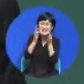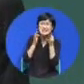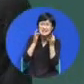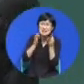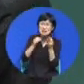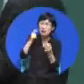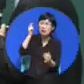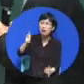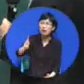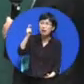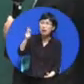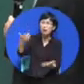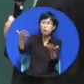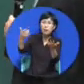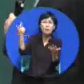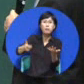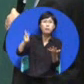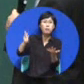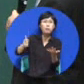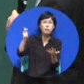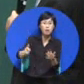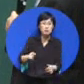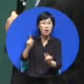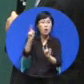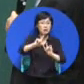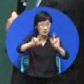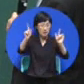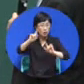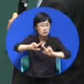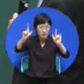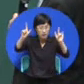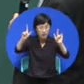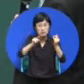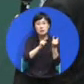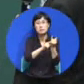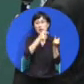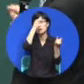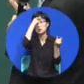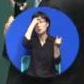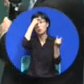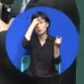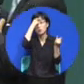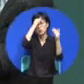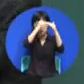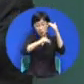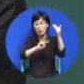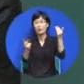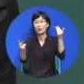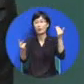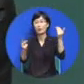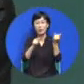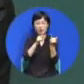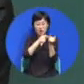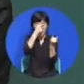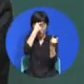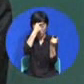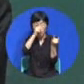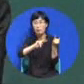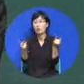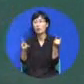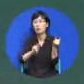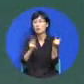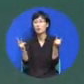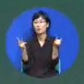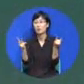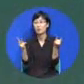answers with sincerity. Well, she sincerely prayed and never got answered. 한나의 기도가 바뀐 겁니다. But one day her